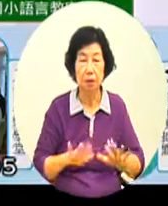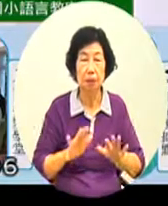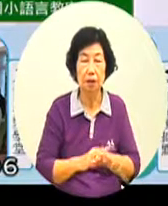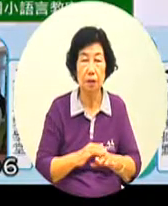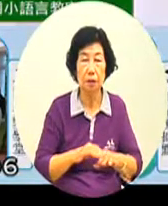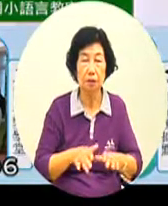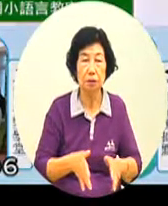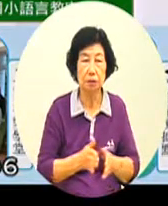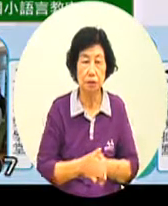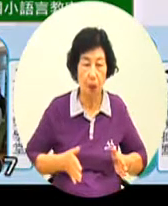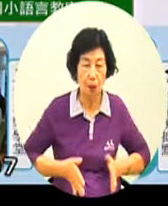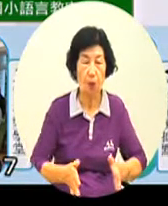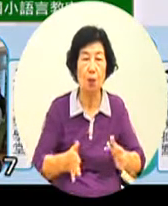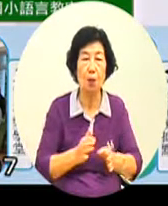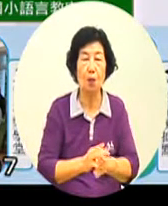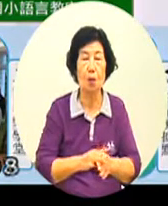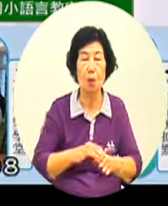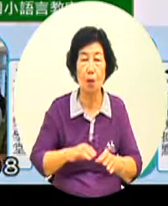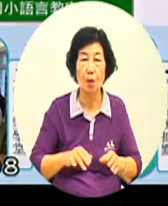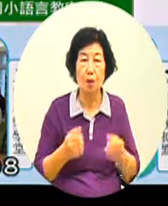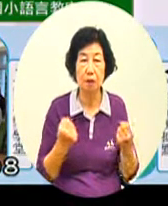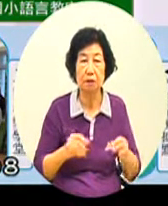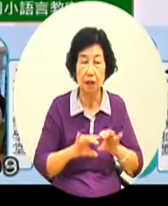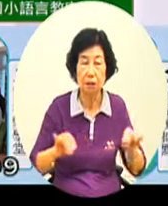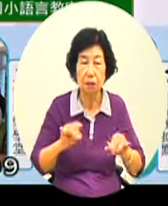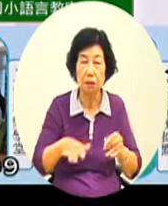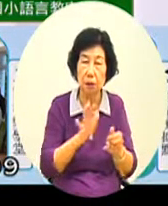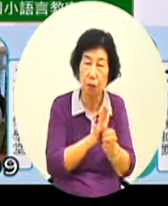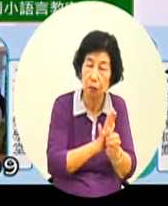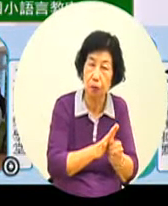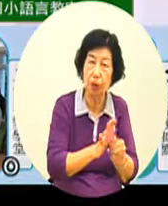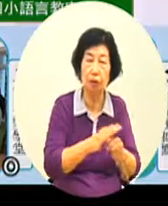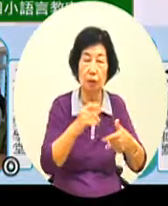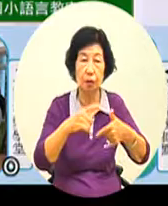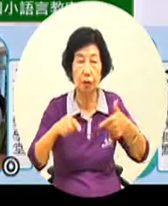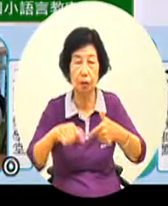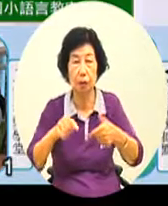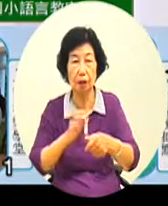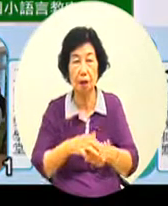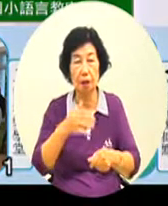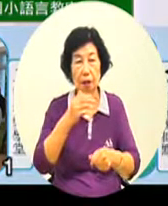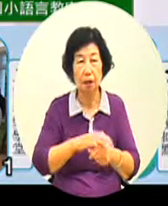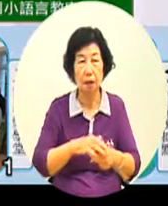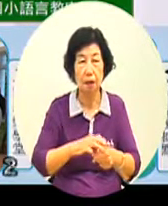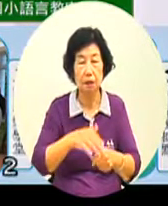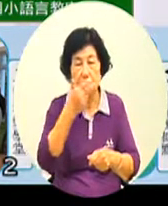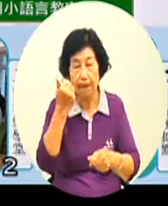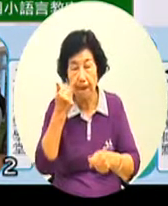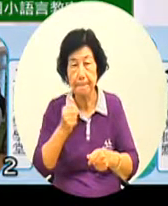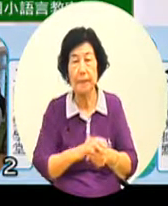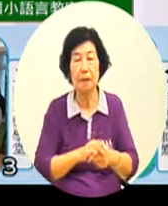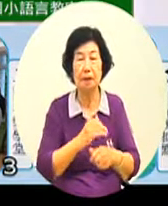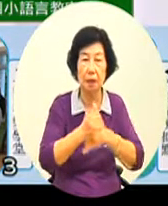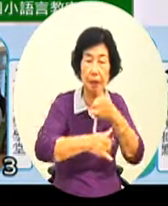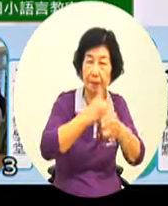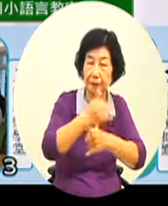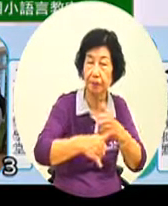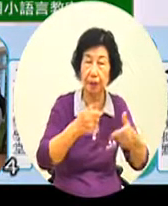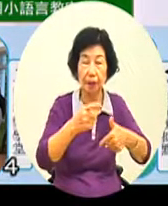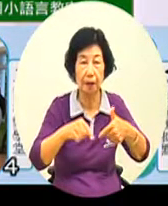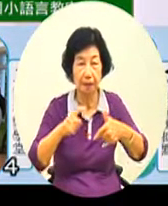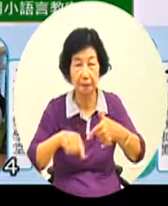以更有服务的进便性，所以我们也努力活化低度利用的这些